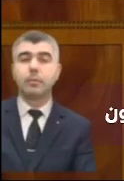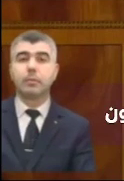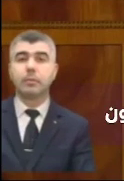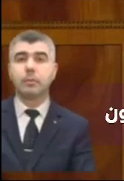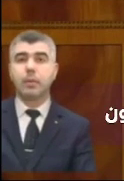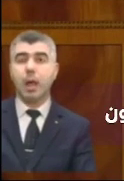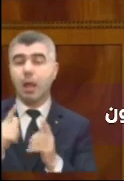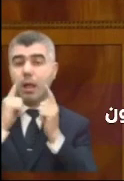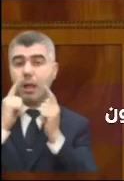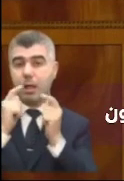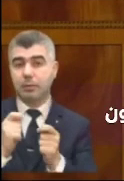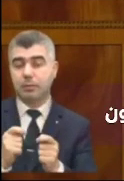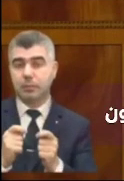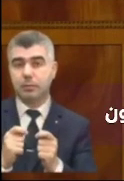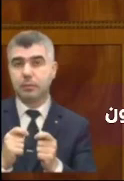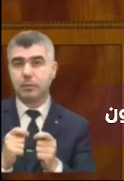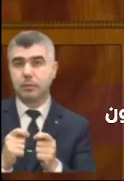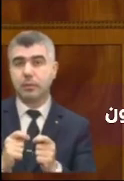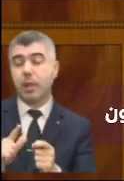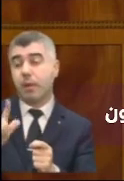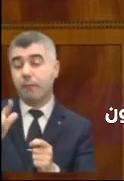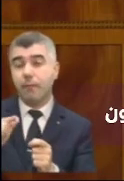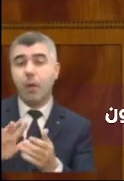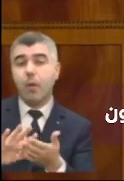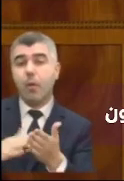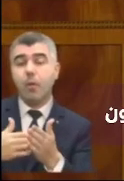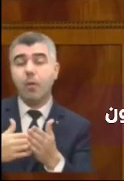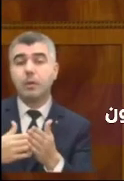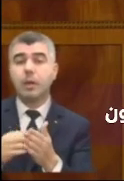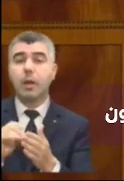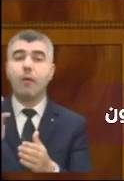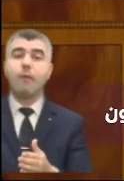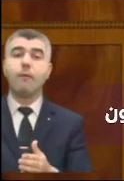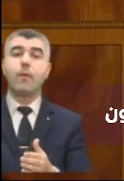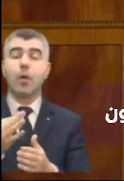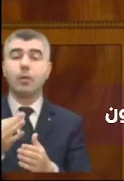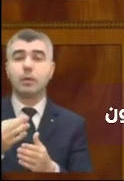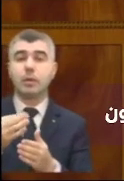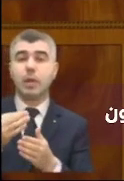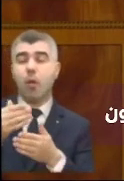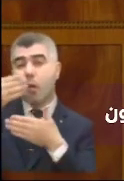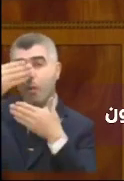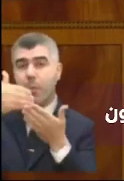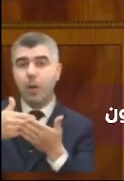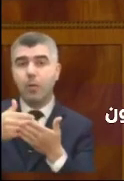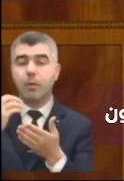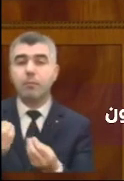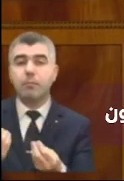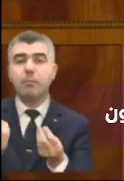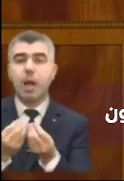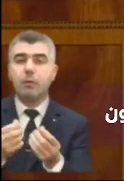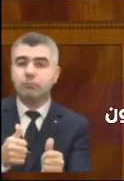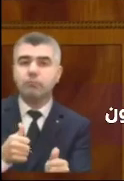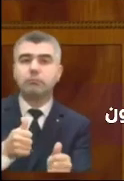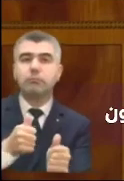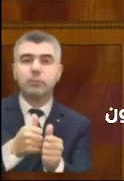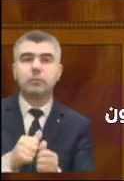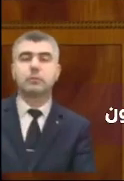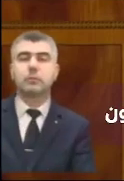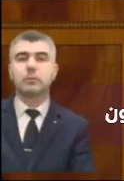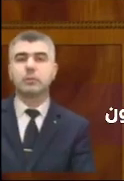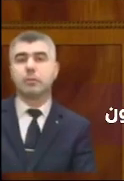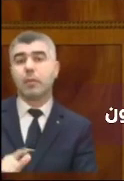ملموسة. نعم وبالنسبة للقراء الفرنسيين للكتاب من